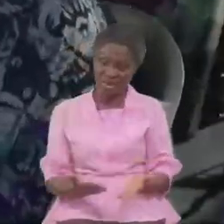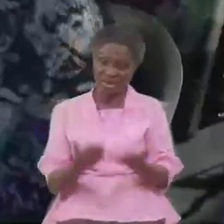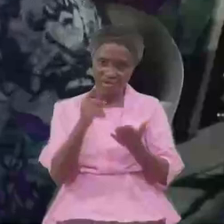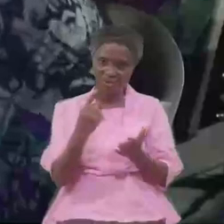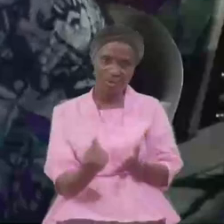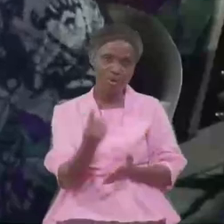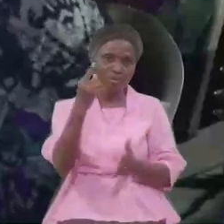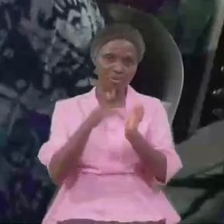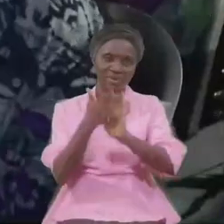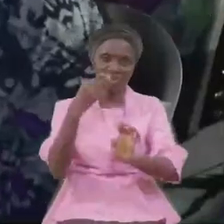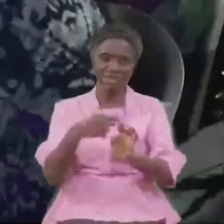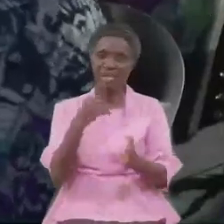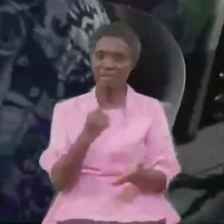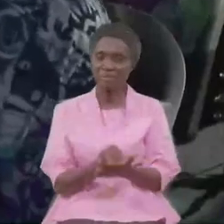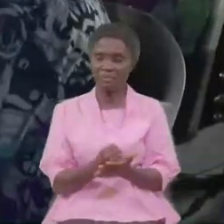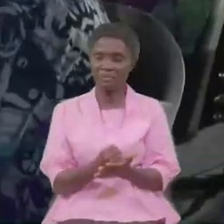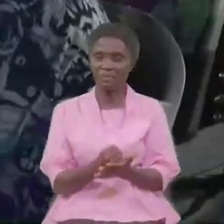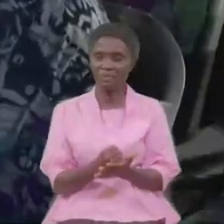relever.